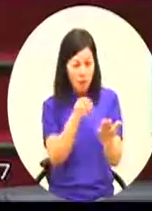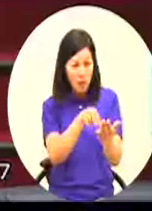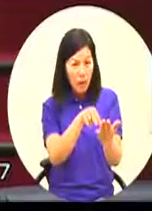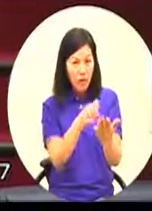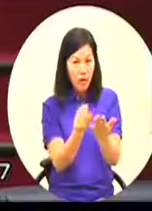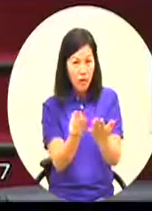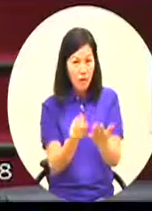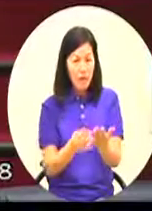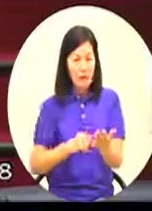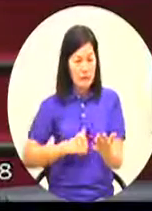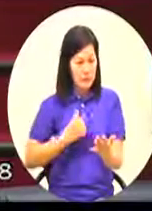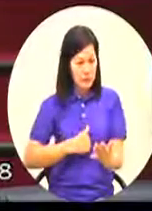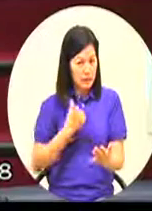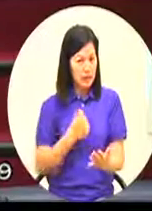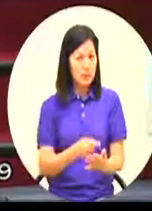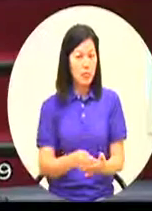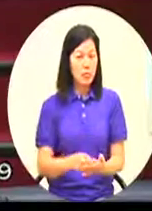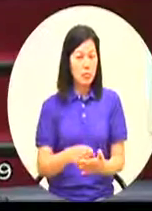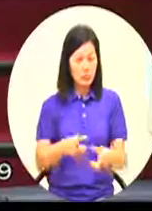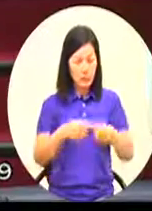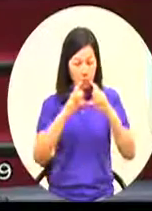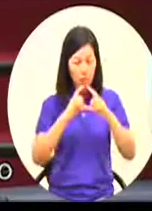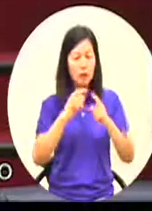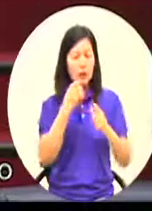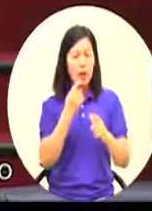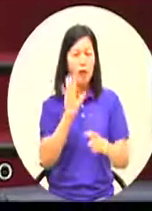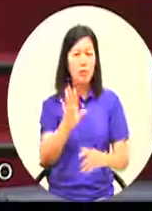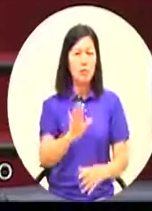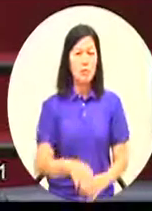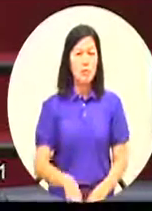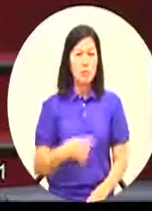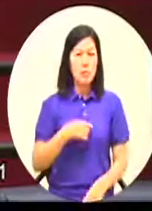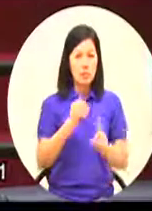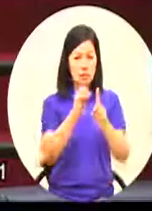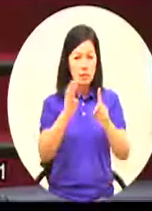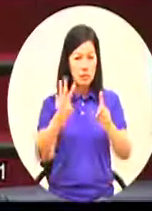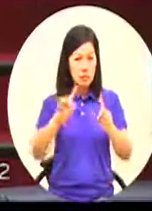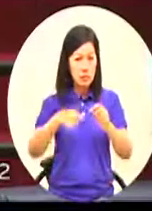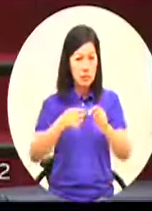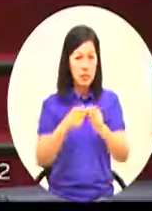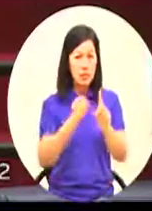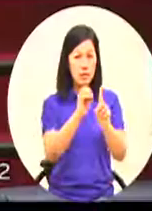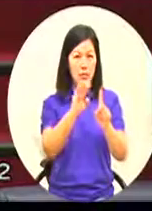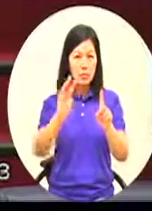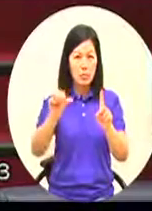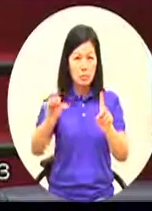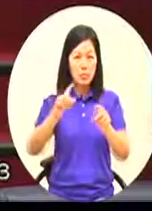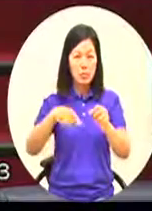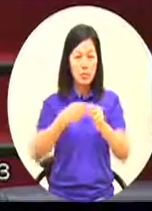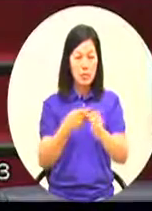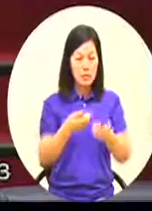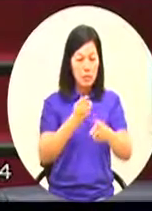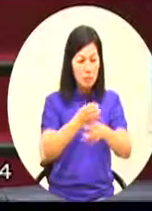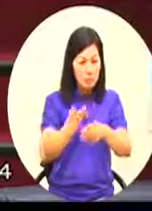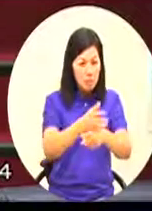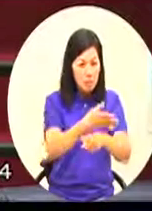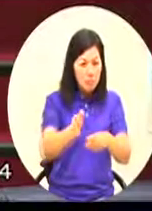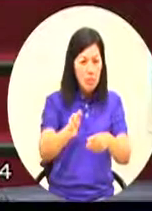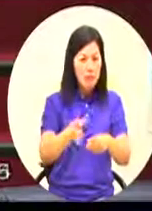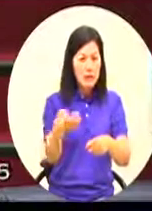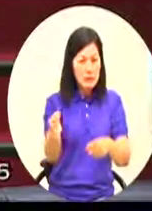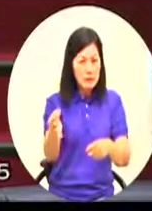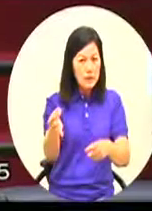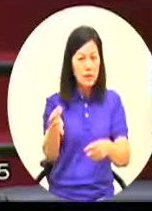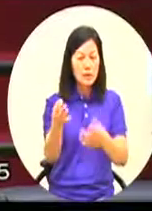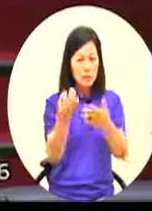才是真正我们所要看到的答案。我现在就把104年跟105年所分配的这个金额